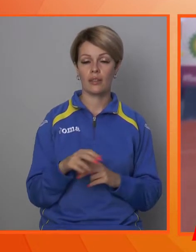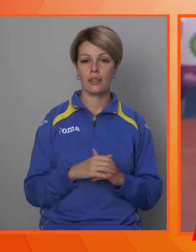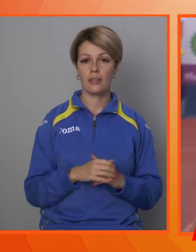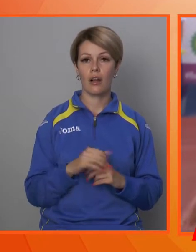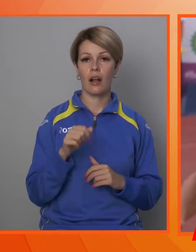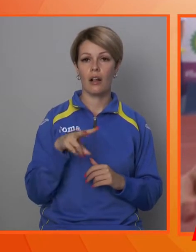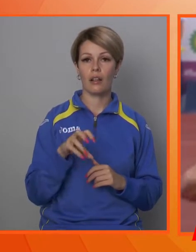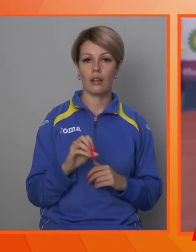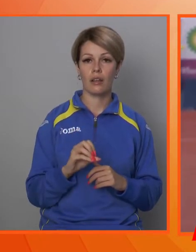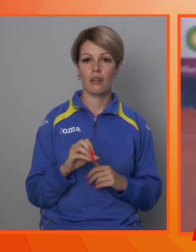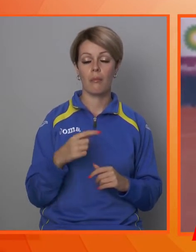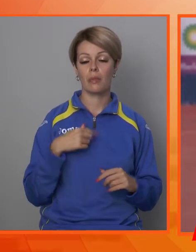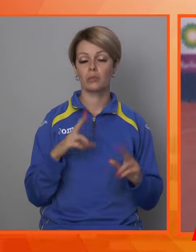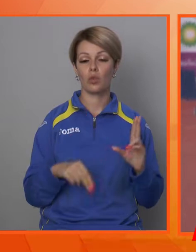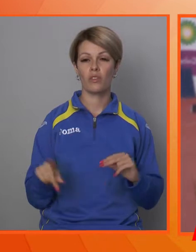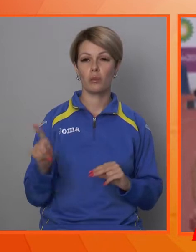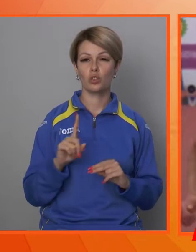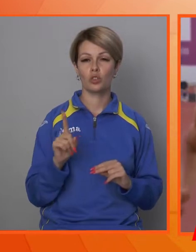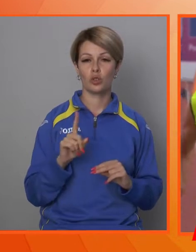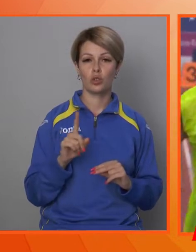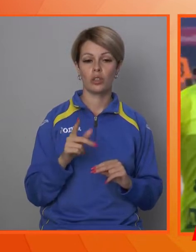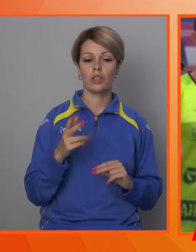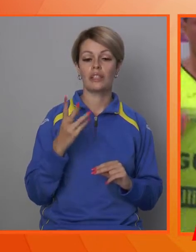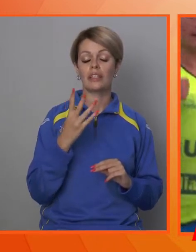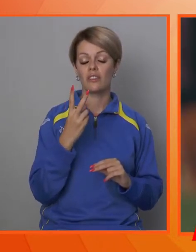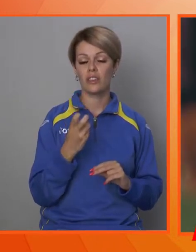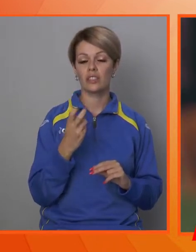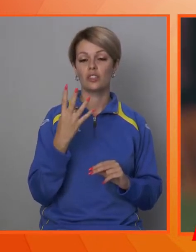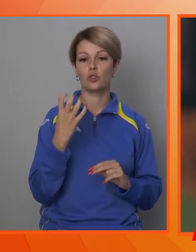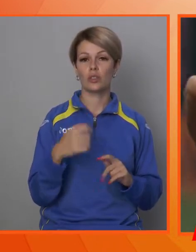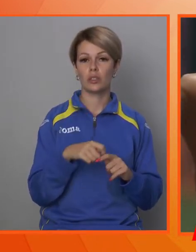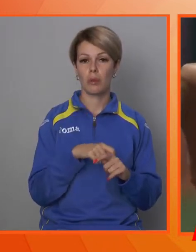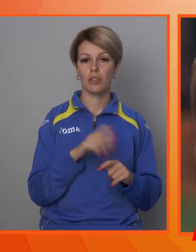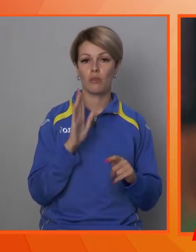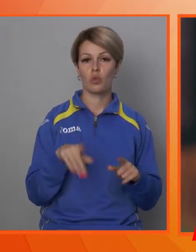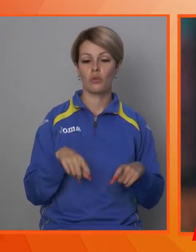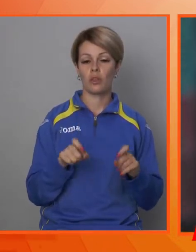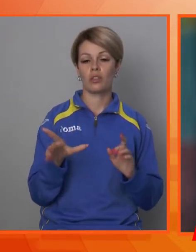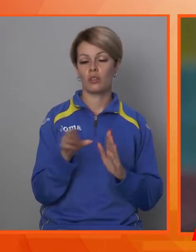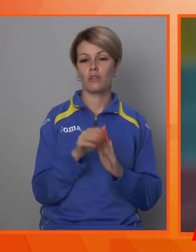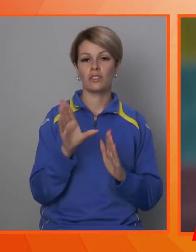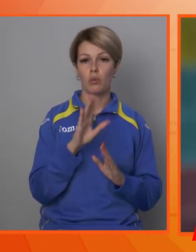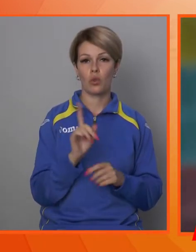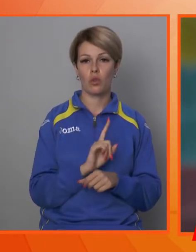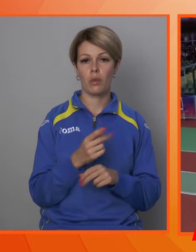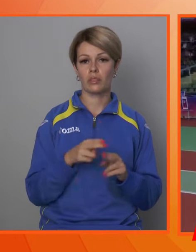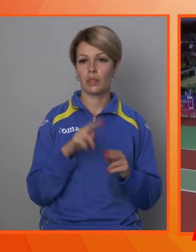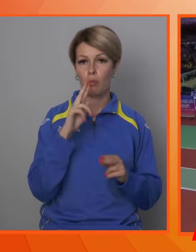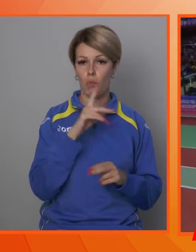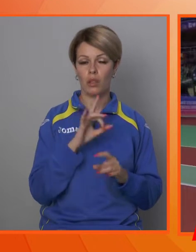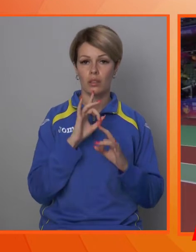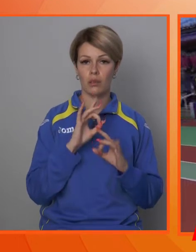дискваліфікували, але ми сподіваємося, що 200-400 метрів вони вже будуть бігти все нормально, цієї помилки не